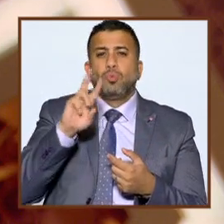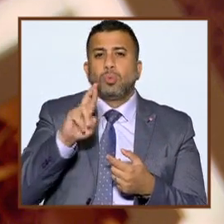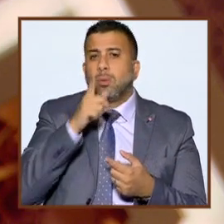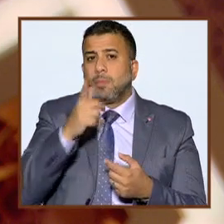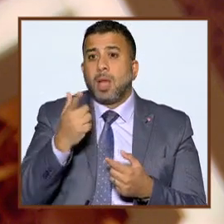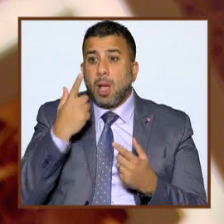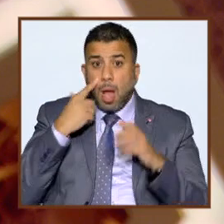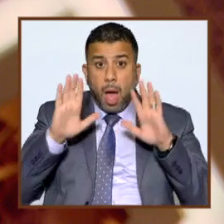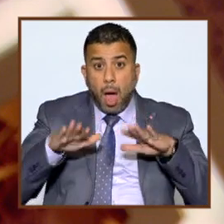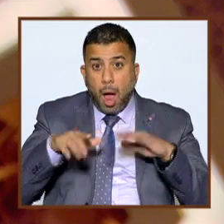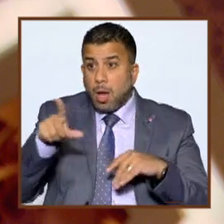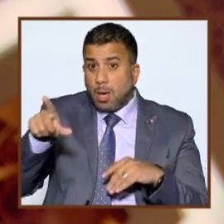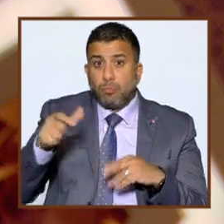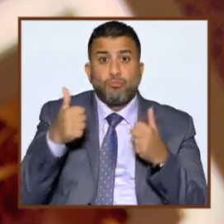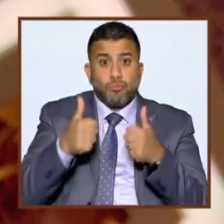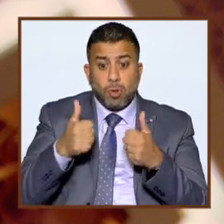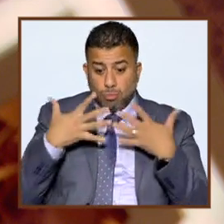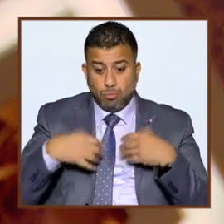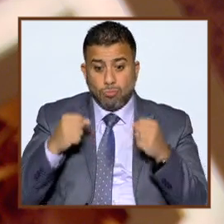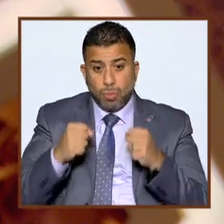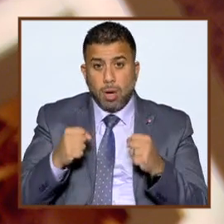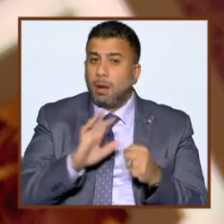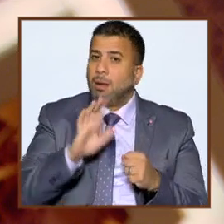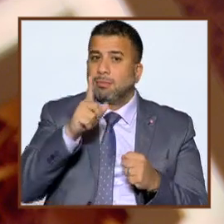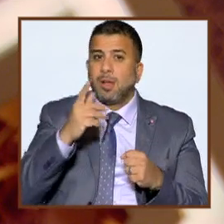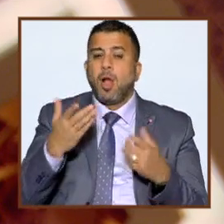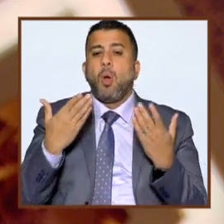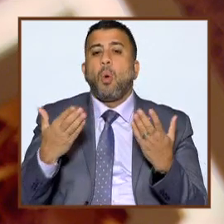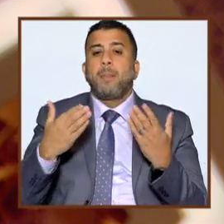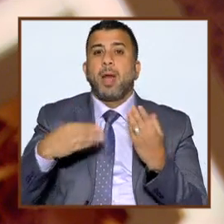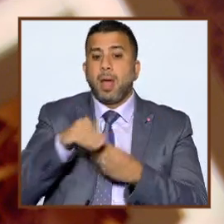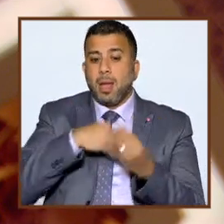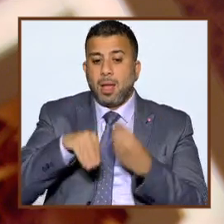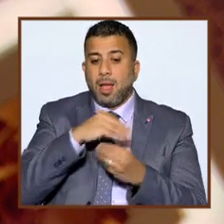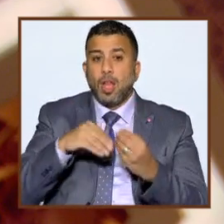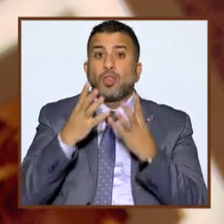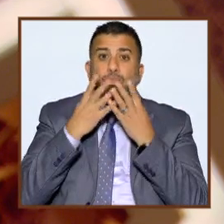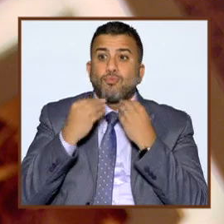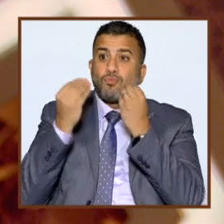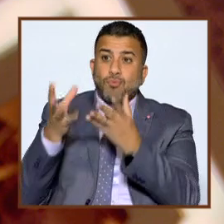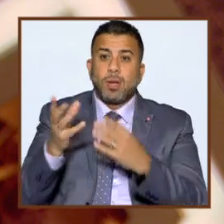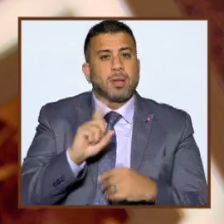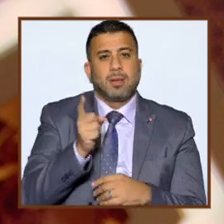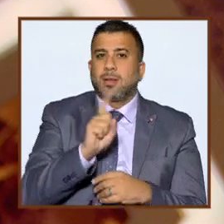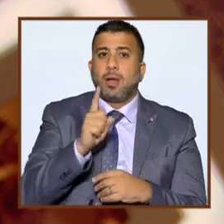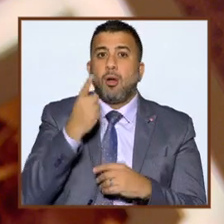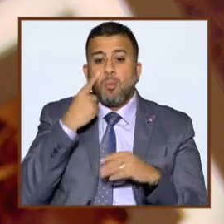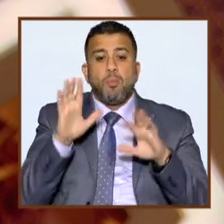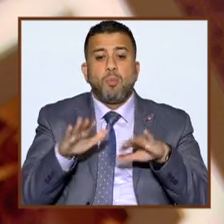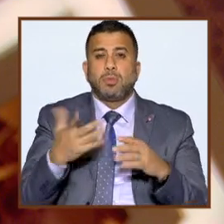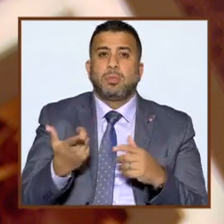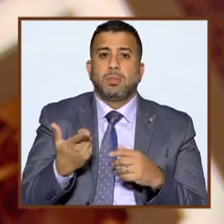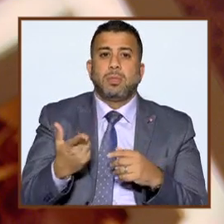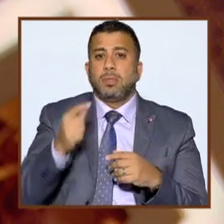والعمرة عن الحي القادر، الحي القادر لا يجوز أن يحج عنه الإنسان، يجوز الحج عن